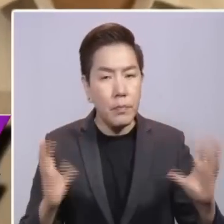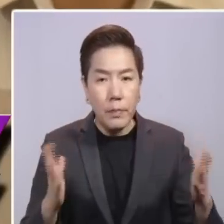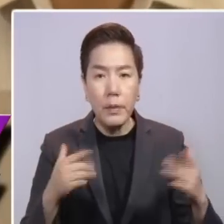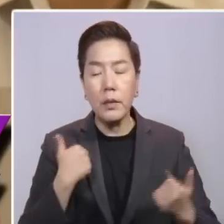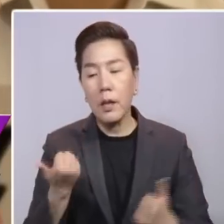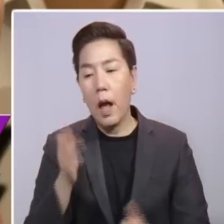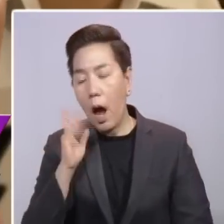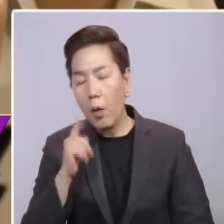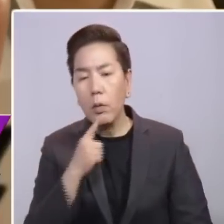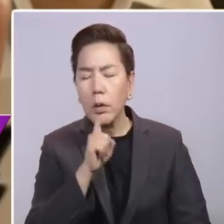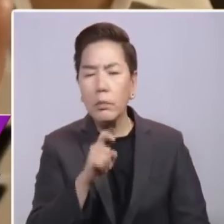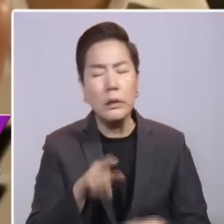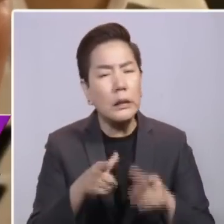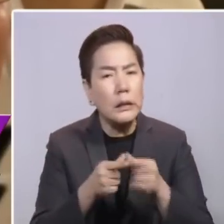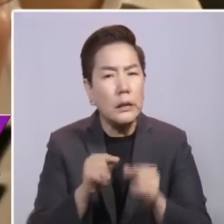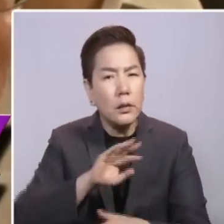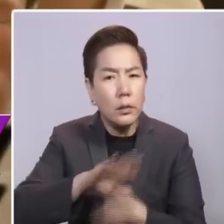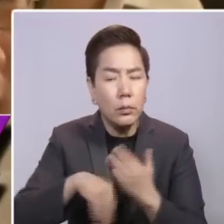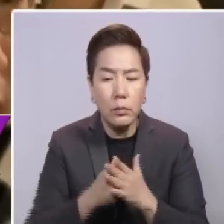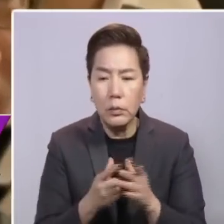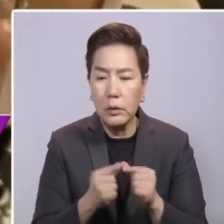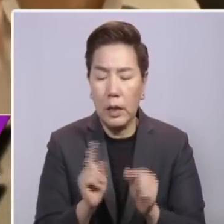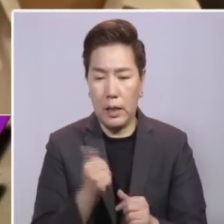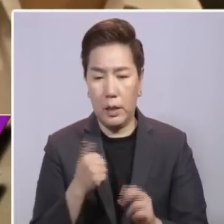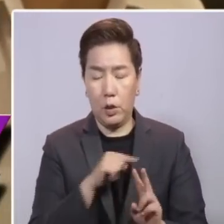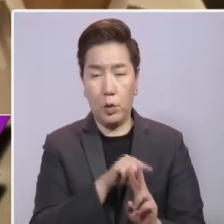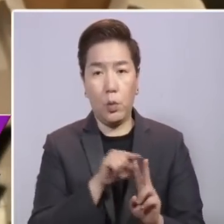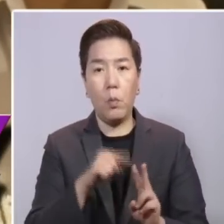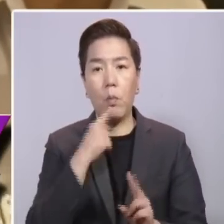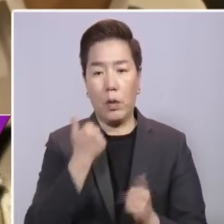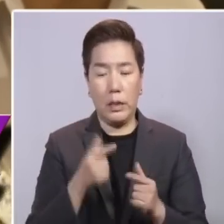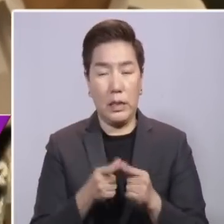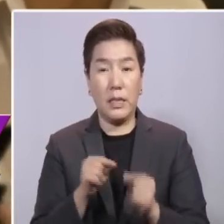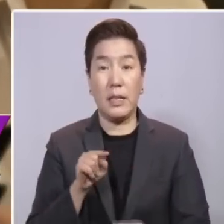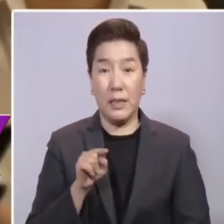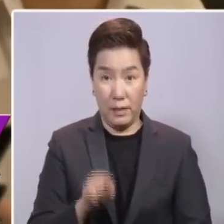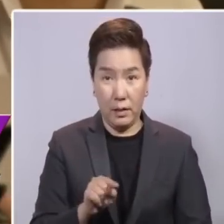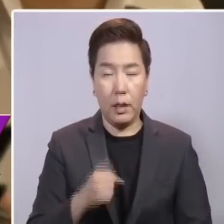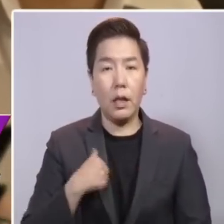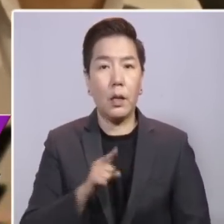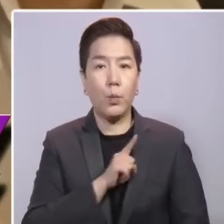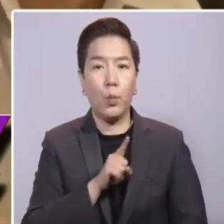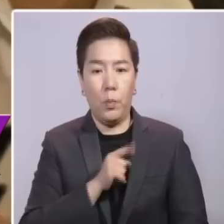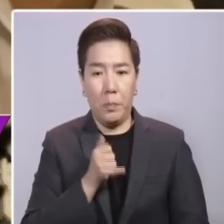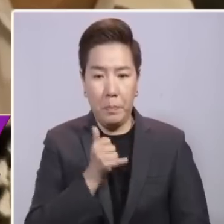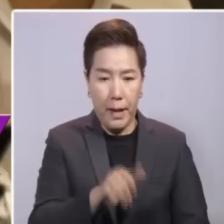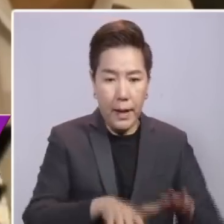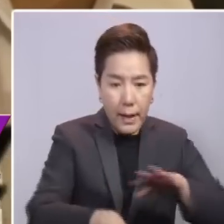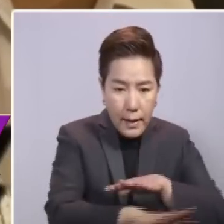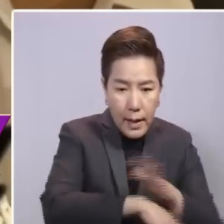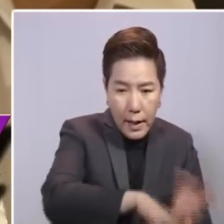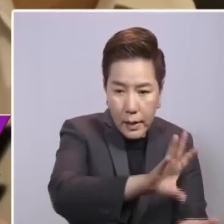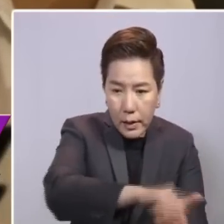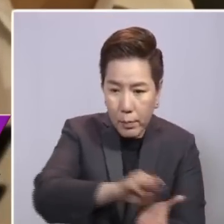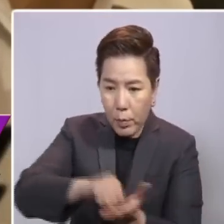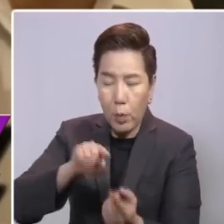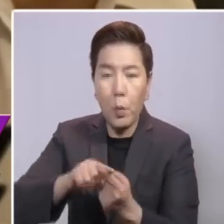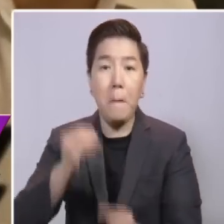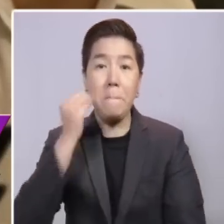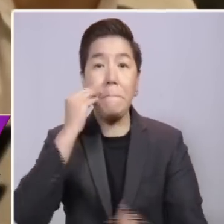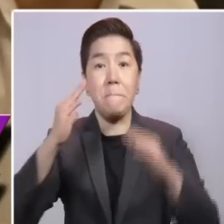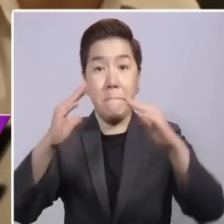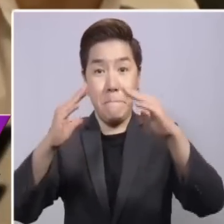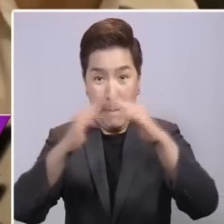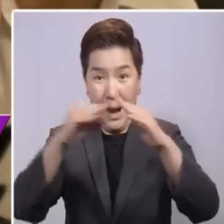อบถามถึงเรื่องราวที่เกิดขึ้นท่านบอกว่าวันที่เกิดเหตุเนี่ยนะครับมีหน้าที่ไปเก็บหลักฐานที่เกี่ยวกับเว็บพนันออนไลน์ในบ้านที่เกิดเห